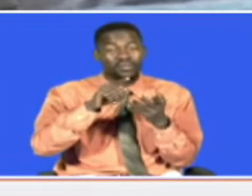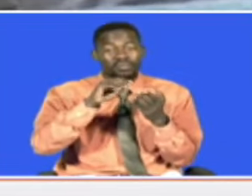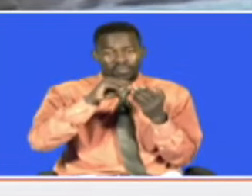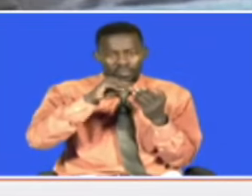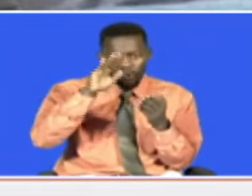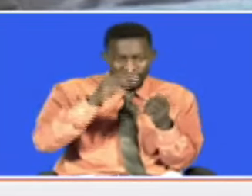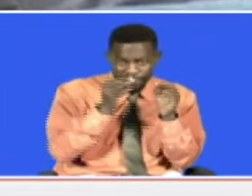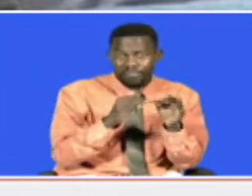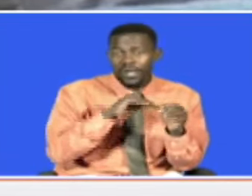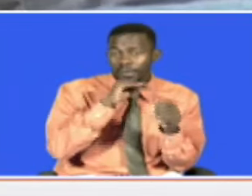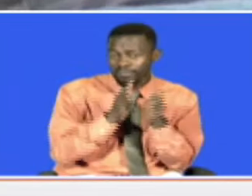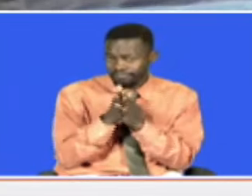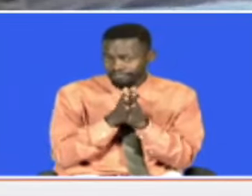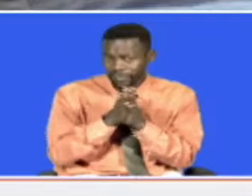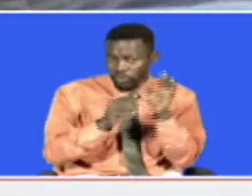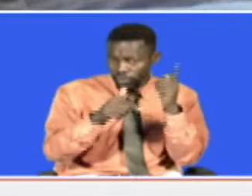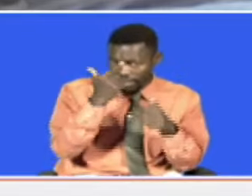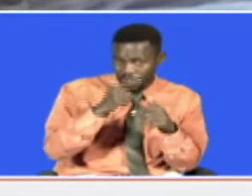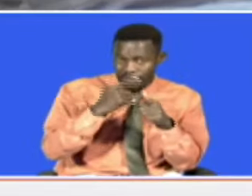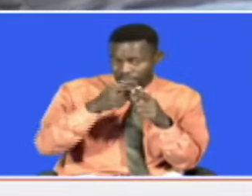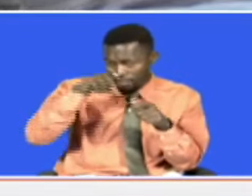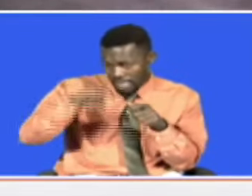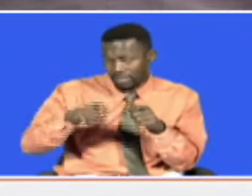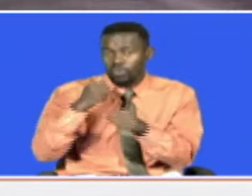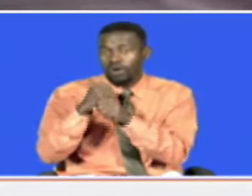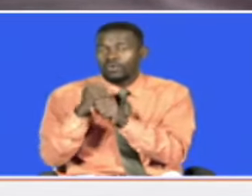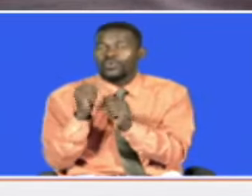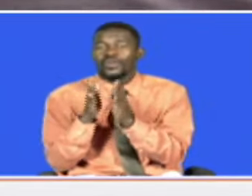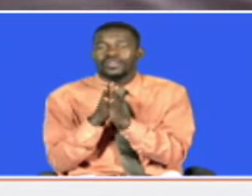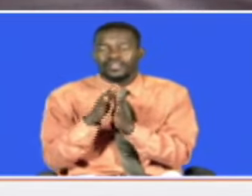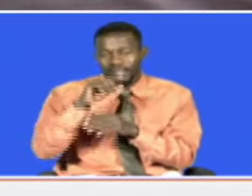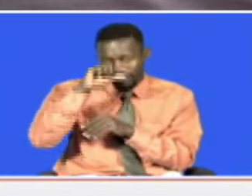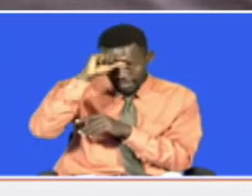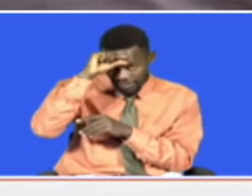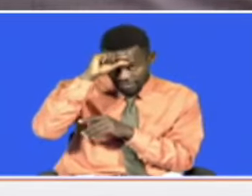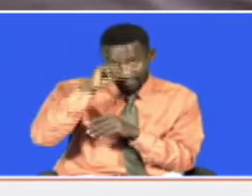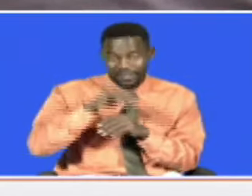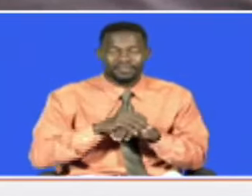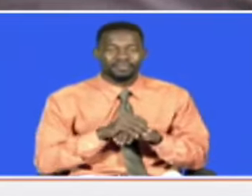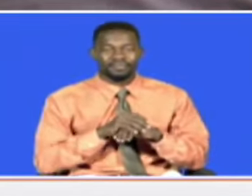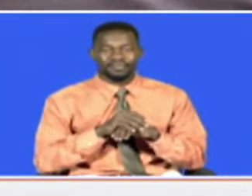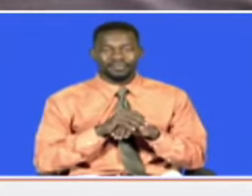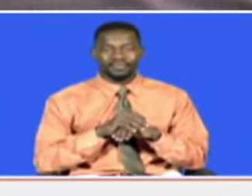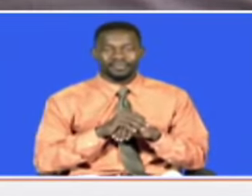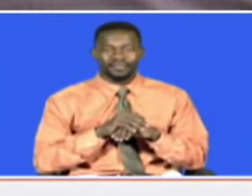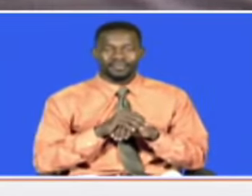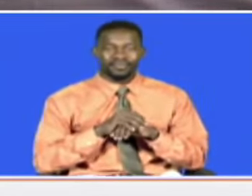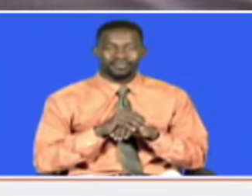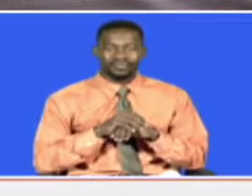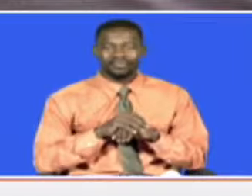maana inamlazimu kutoikaidi. Alan Ochanda, KTN News.